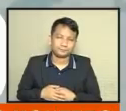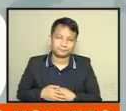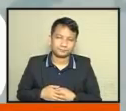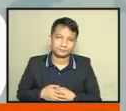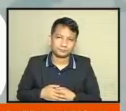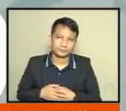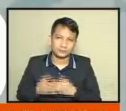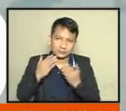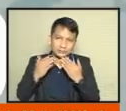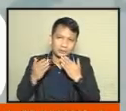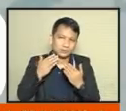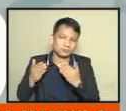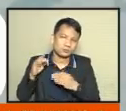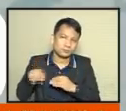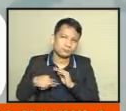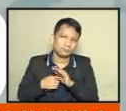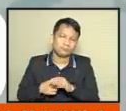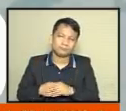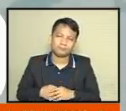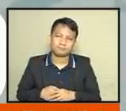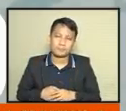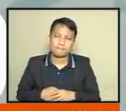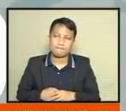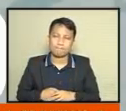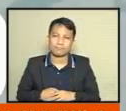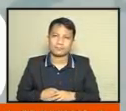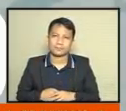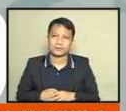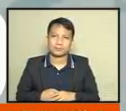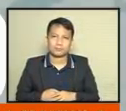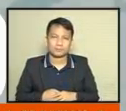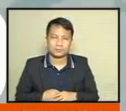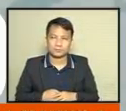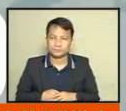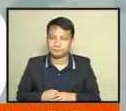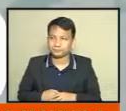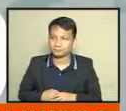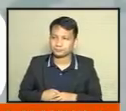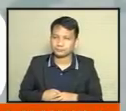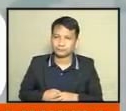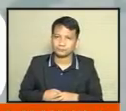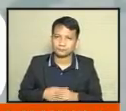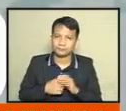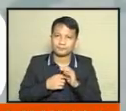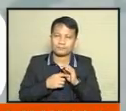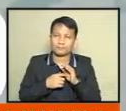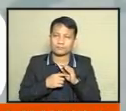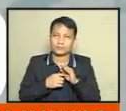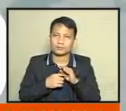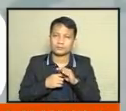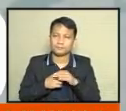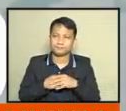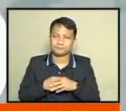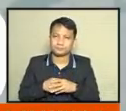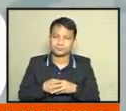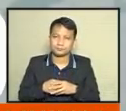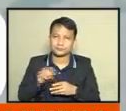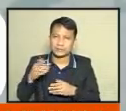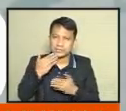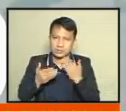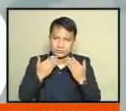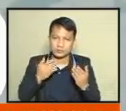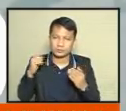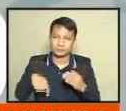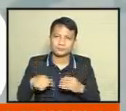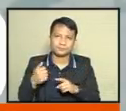kayo lang po kung naisip po sa tulungan ako. Maraming kapag po, hindi po nga kasi ako